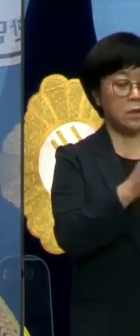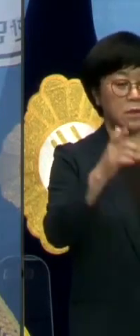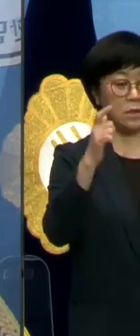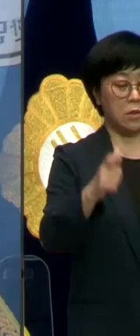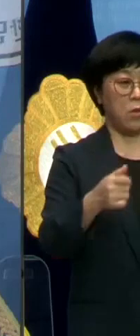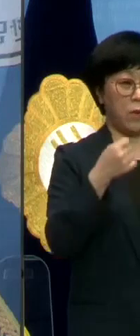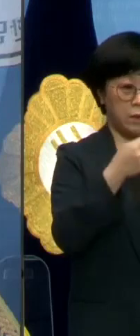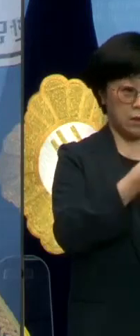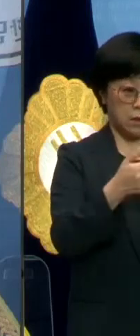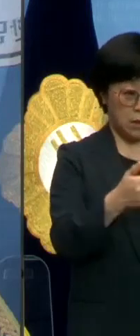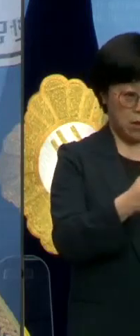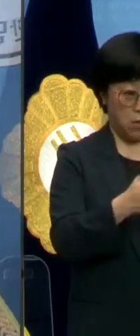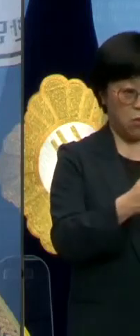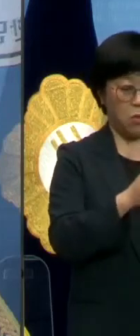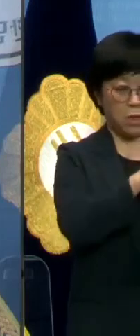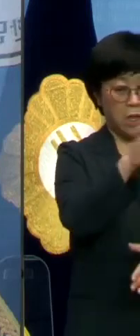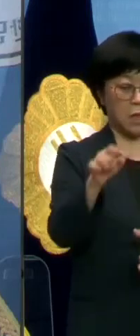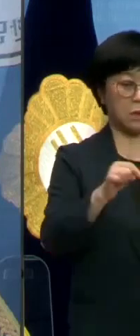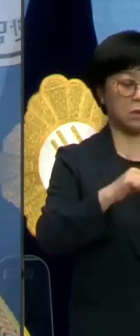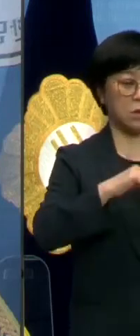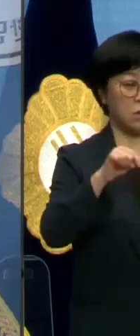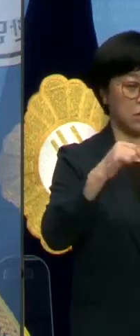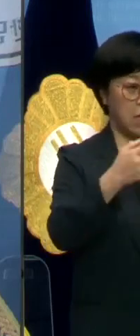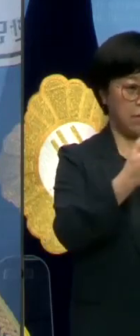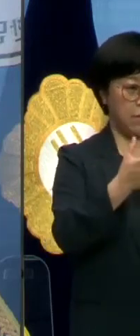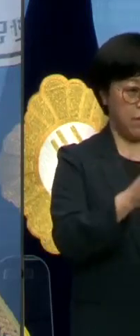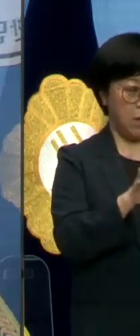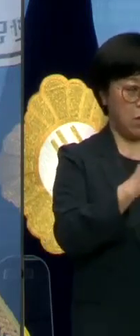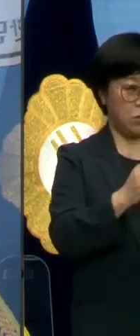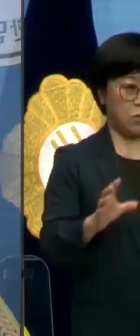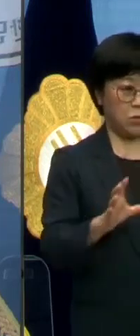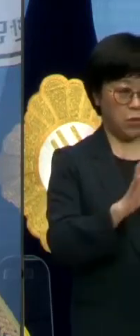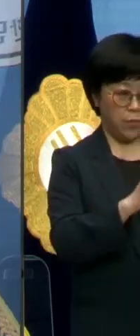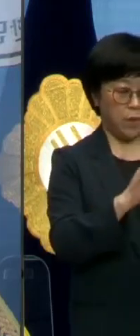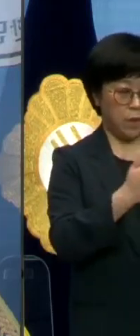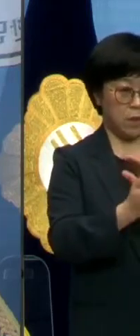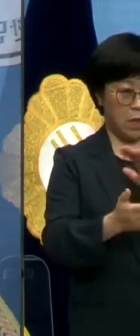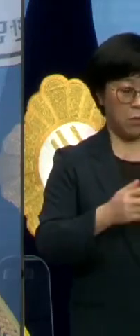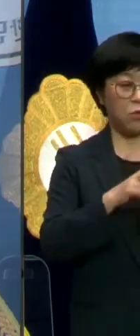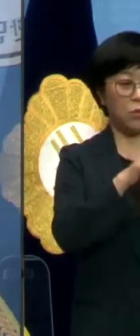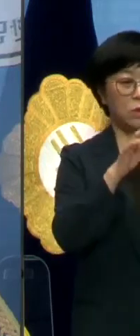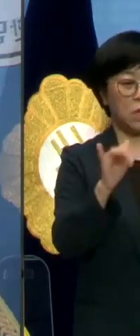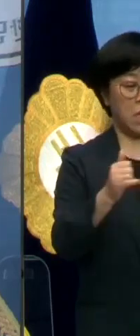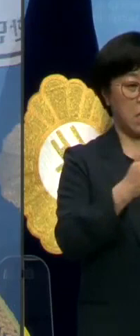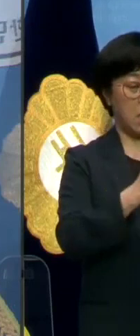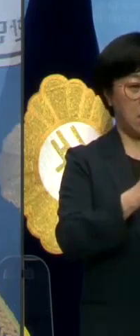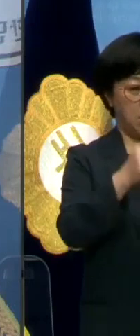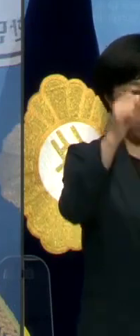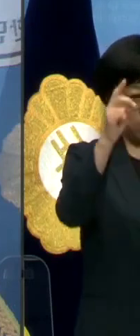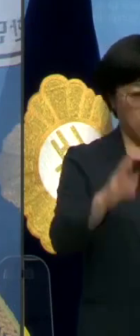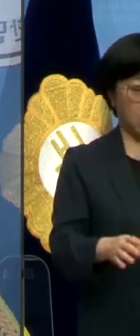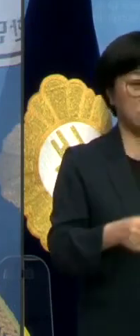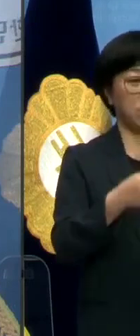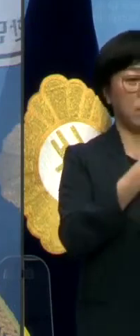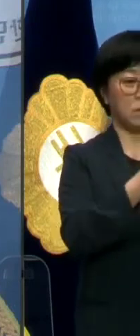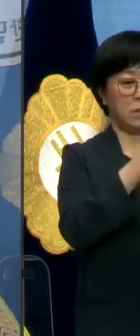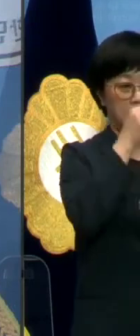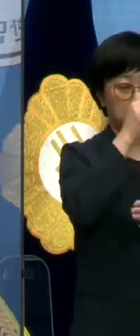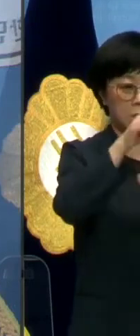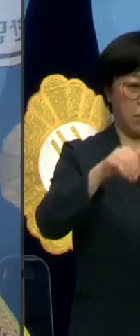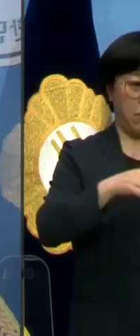지역이 확정되었고 각 정당별, 정당 소속별 예비 후보자의 기호까지 확정되어 있는